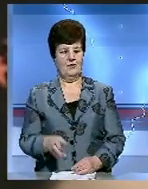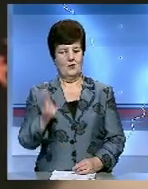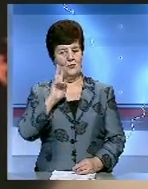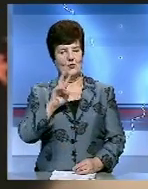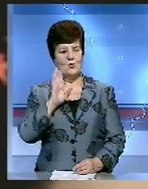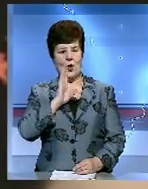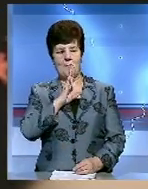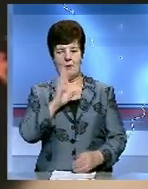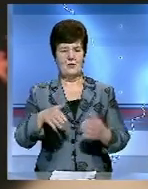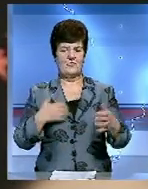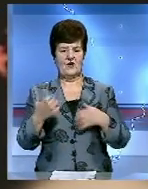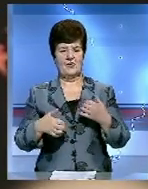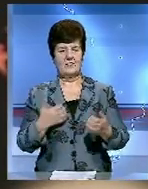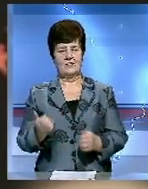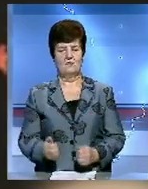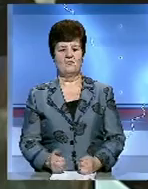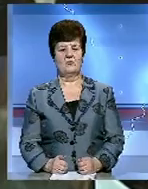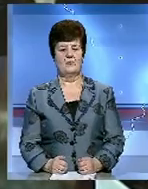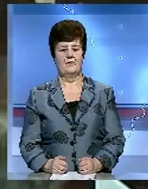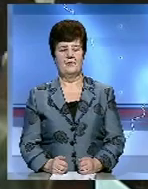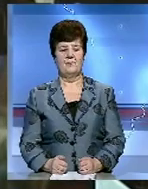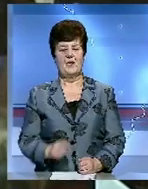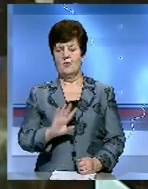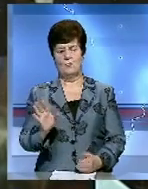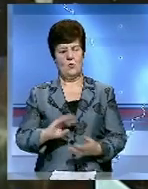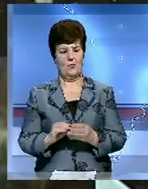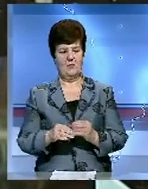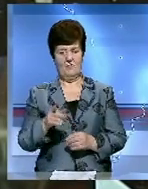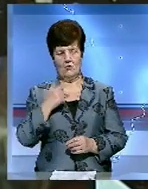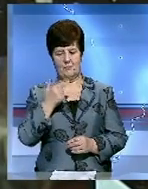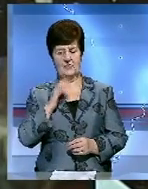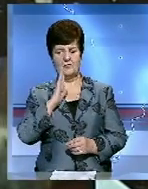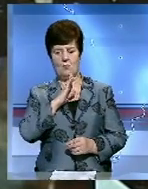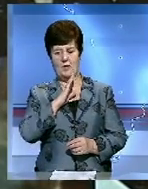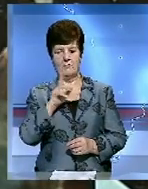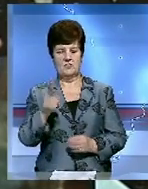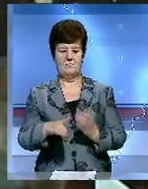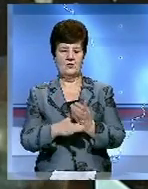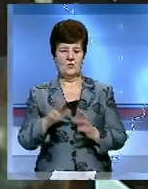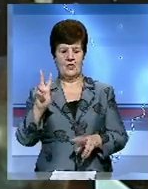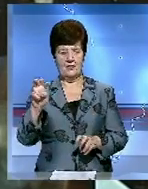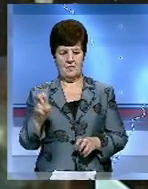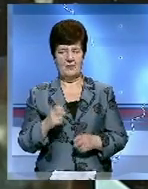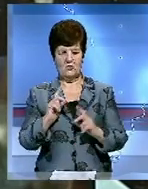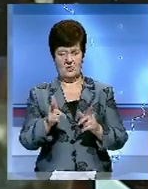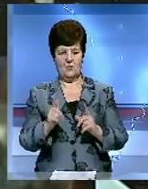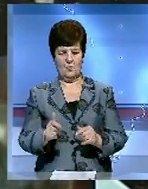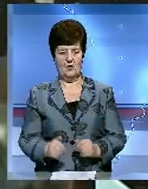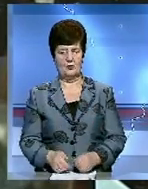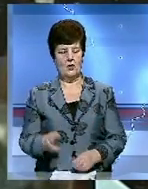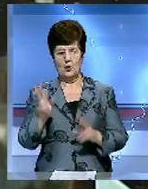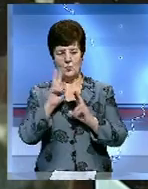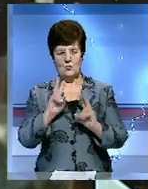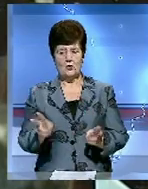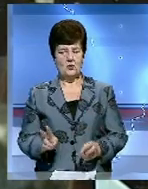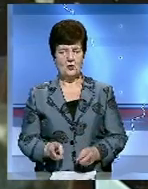facă griji, am teme pe acasă. Nu e o problemă, vorbesc eu cu mama ta și te ajut la teme. Ești de acord? Nu știu, nu